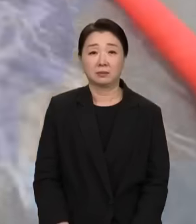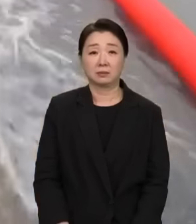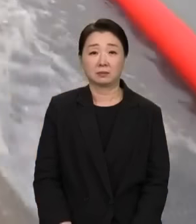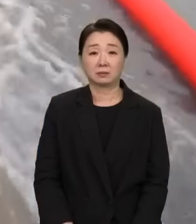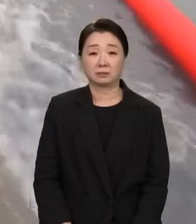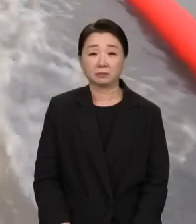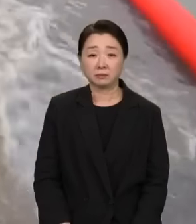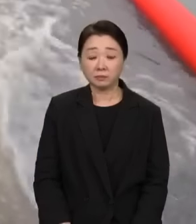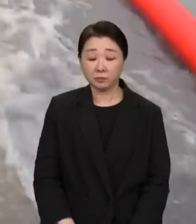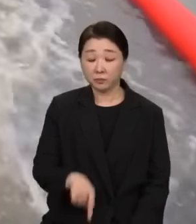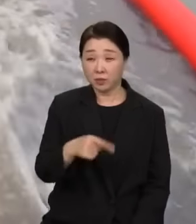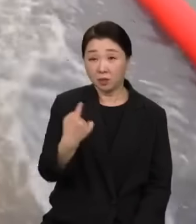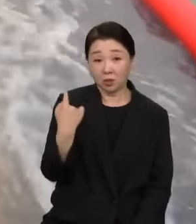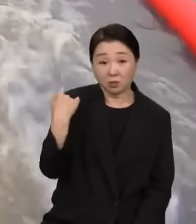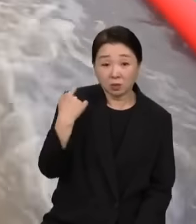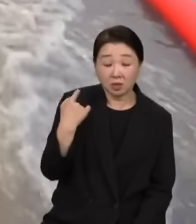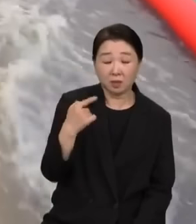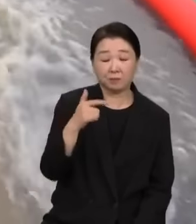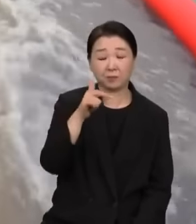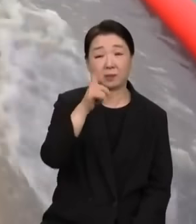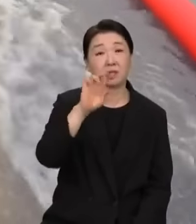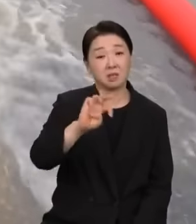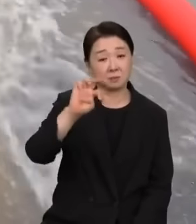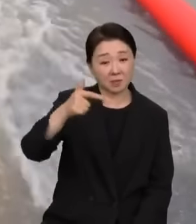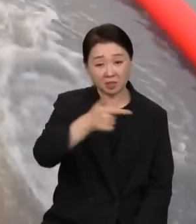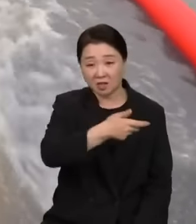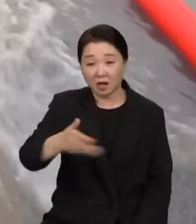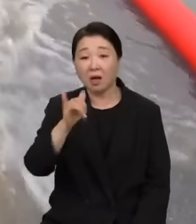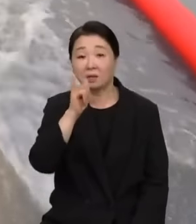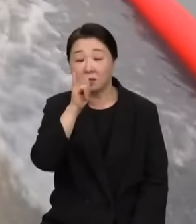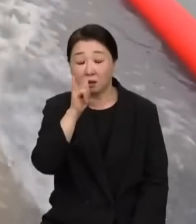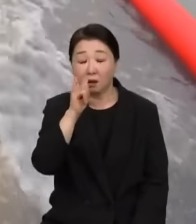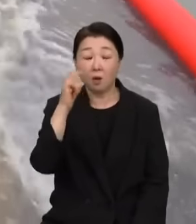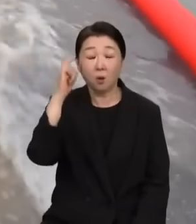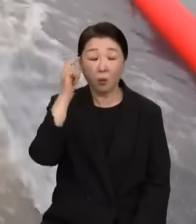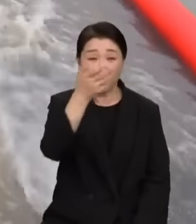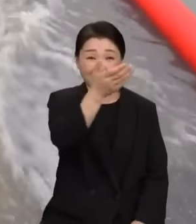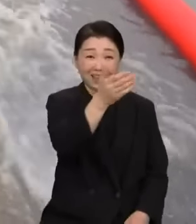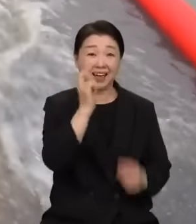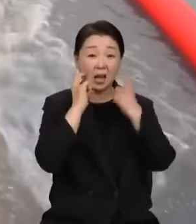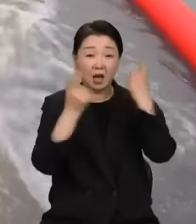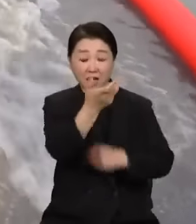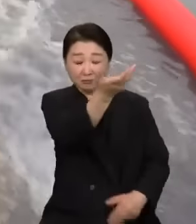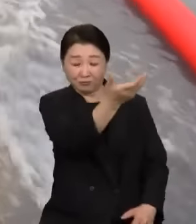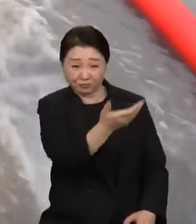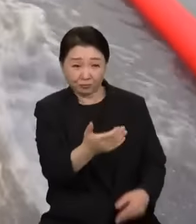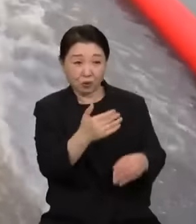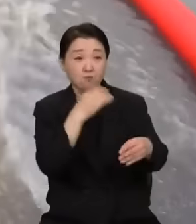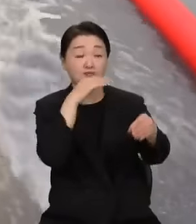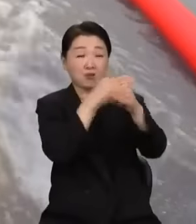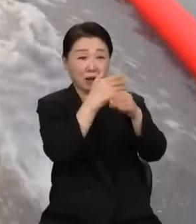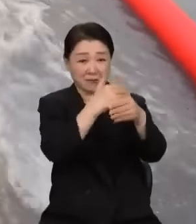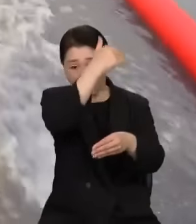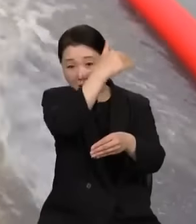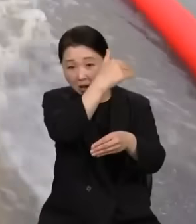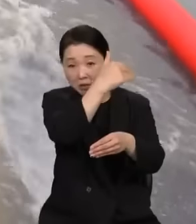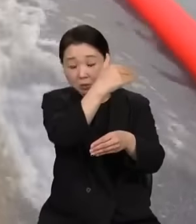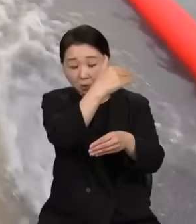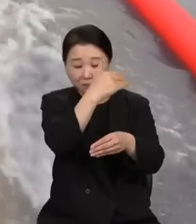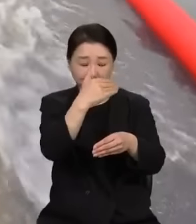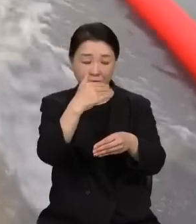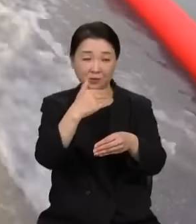아, 네, 여기 뒤쪽으로는 임진강이 흐르고 있습니다. 그런데 강 상류에 있는 한강댐을 이제 북한이 개방했고요. 우리 역시도 군남댐을